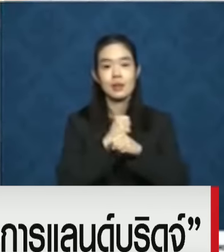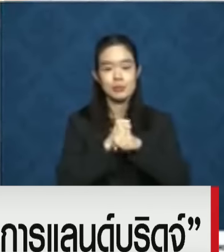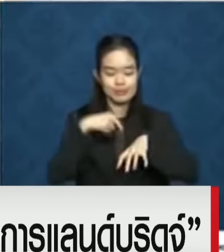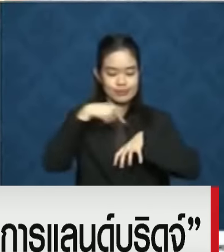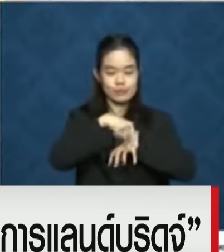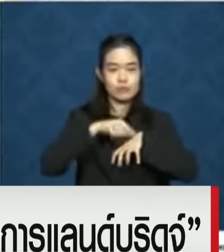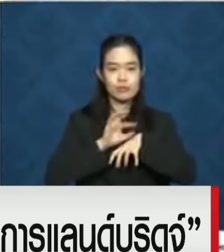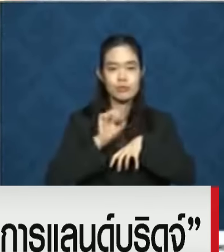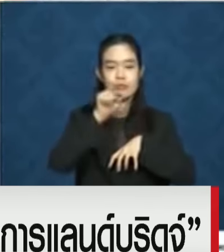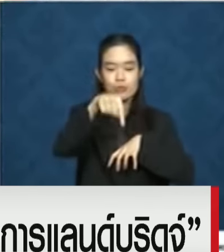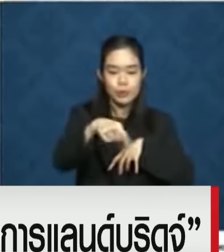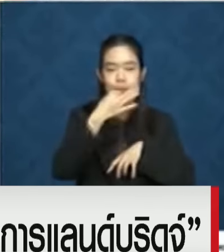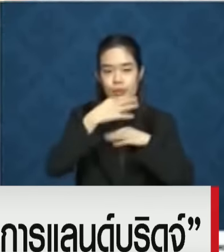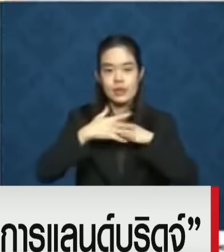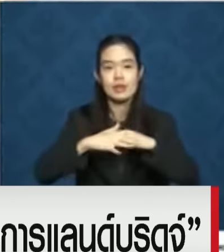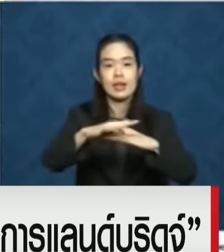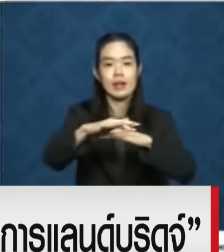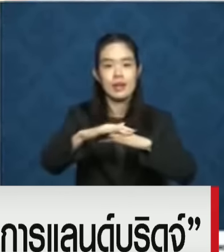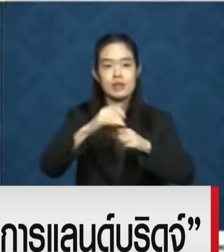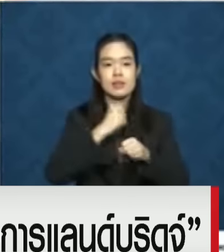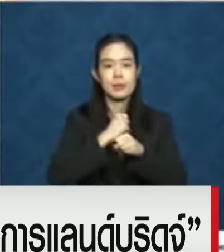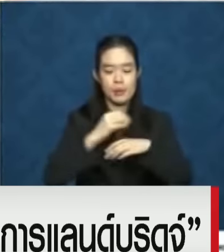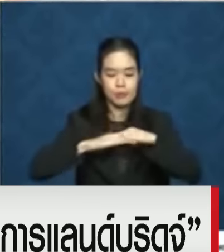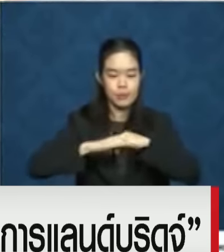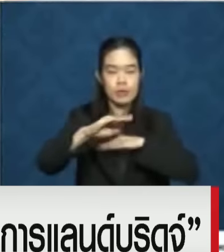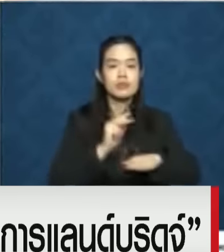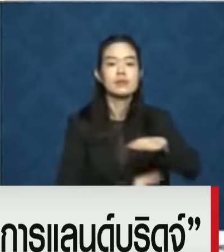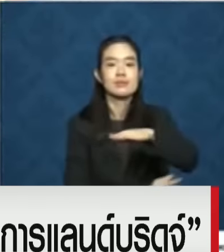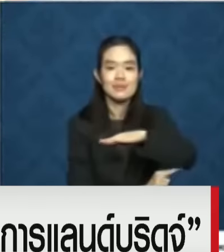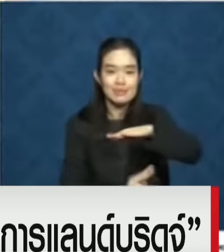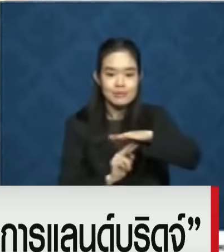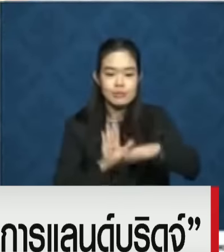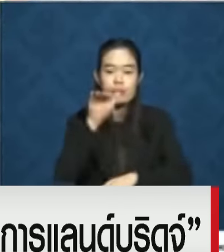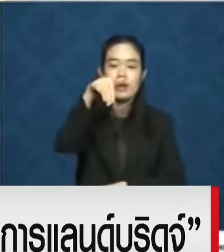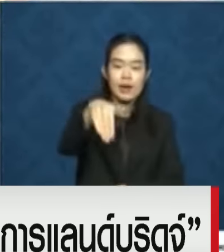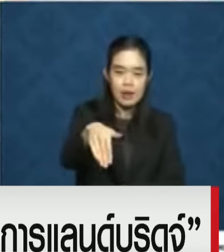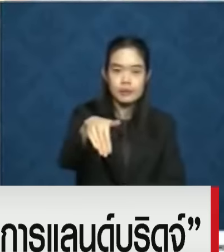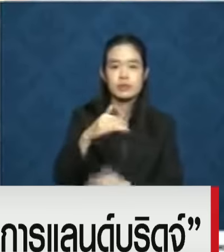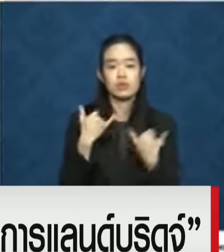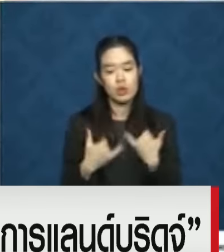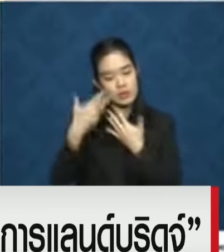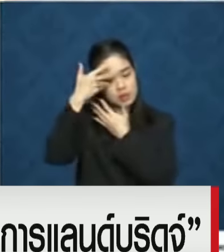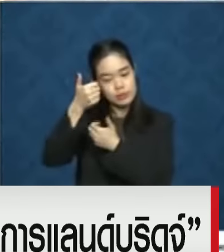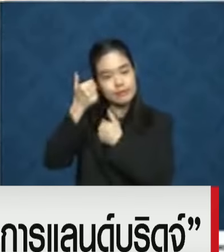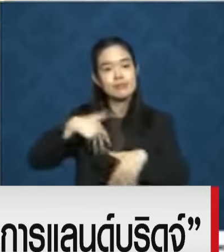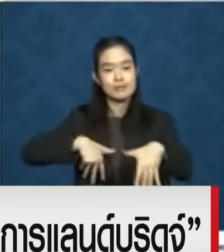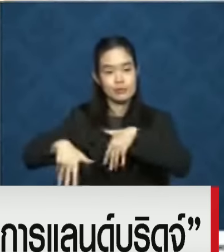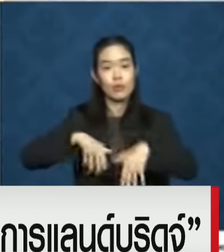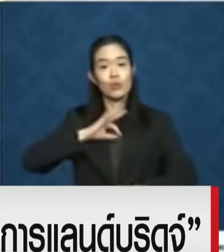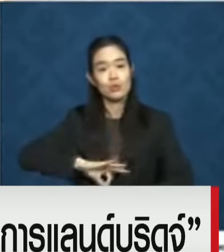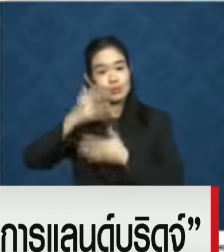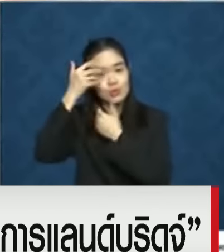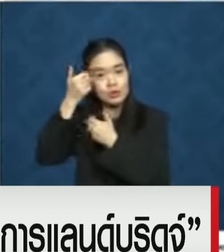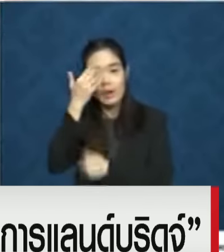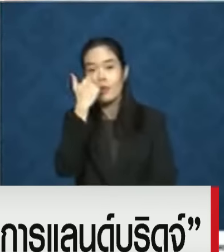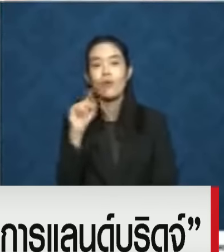คมนาคมก็ให้ทางรัฐมนตรีตรีช่วยมนพรตอบคำถามเหมือนกันคุณสุรเชษฐเนี่ยถามลงในรายละเอียดเกี่ยวกับ